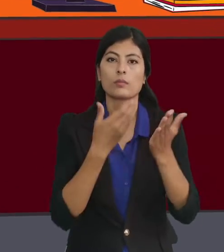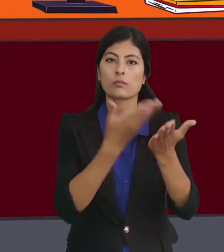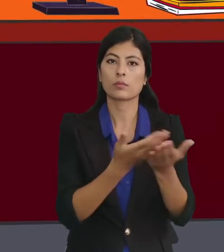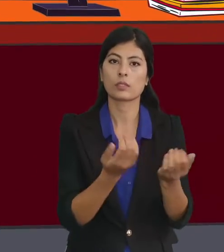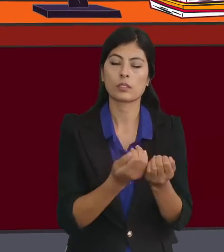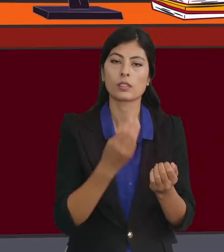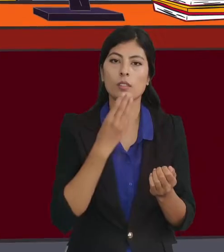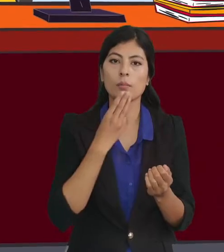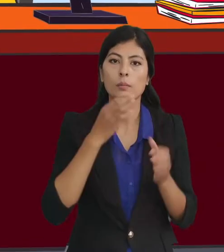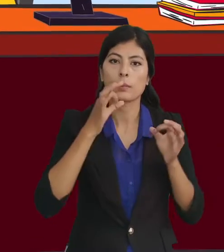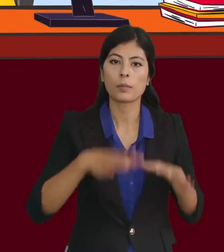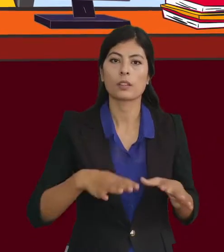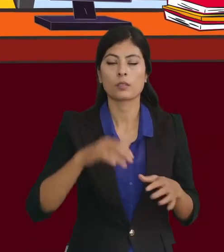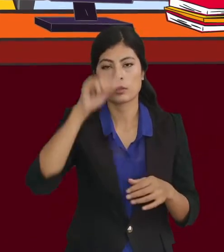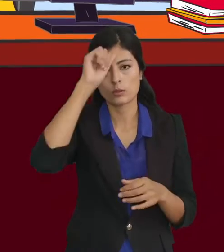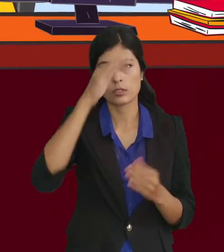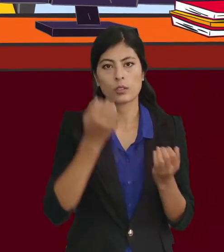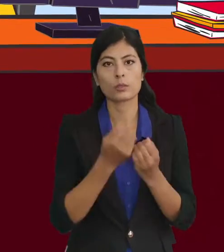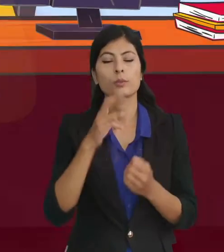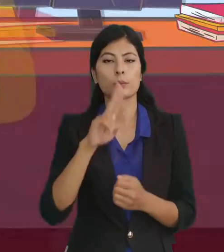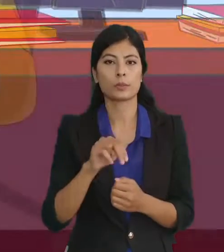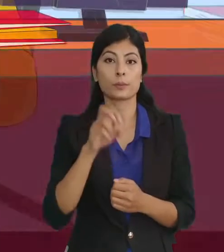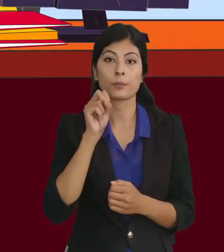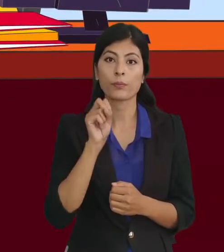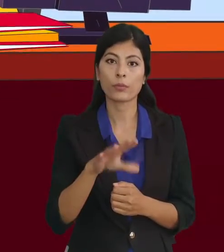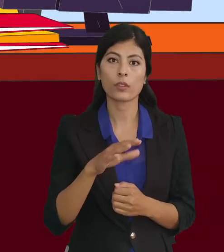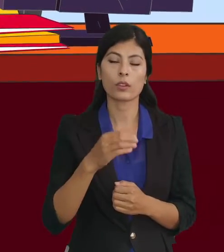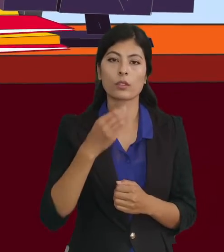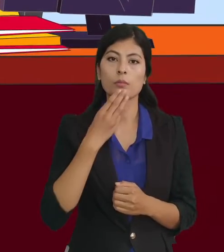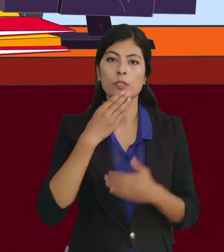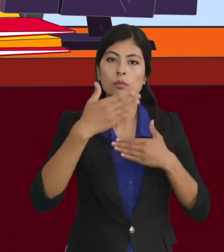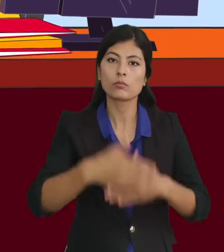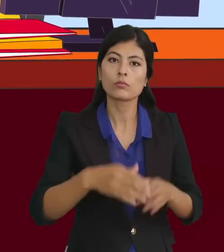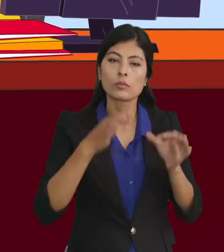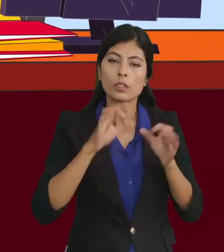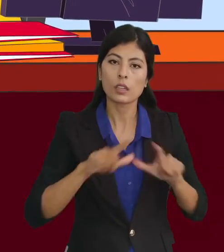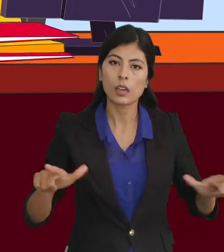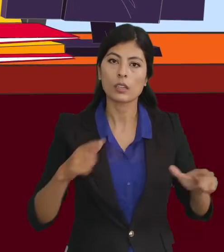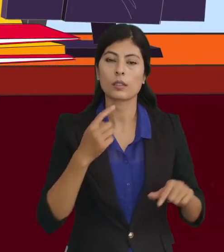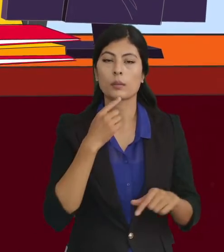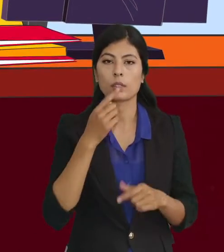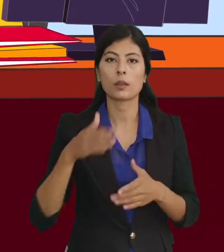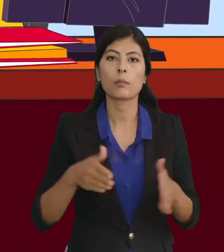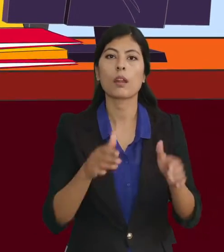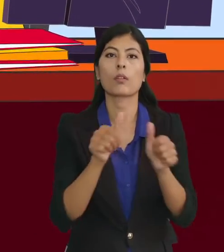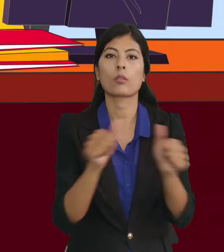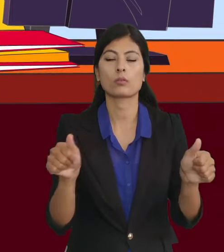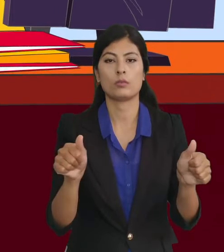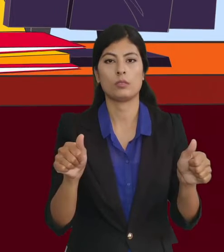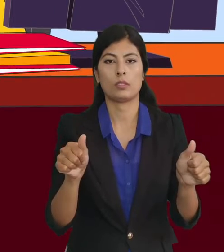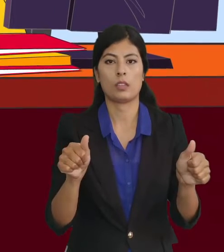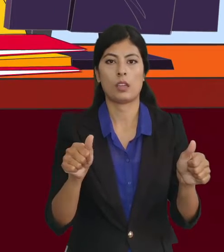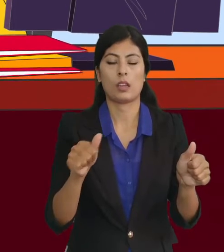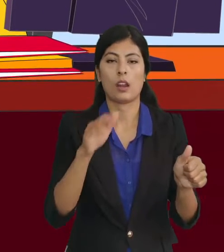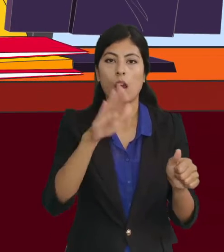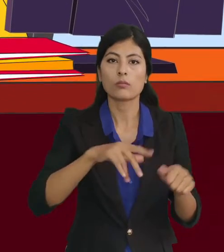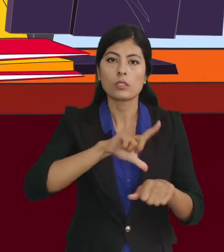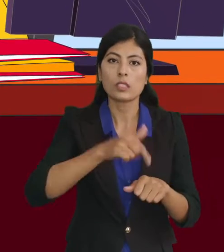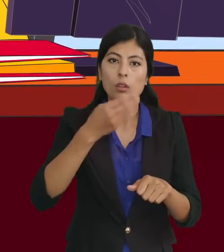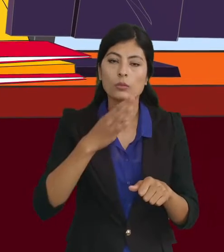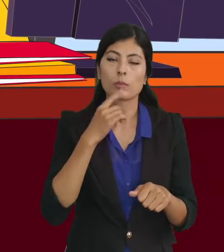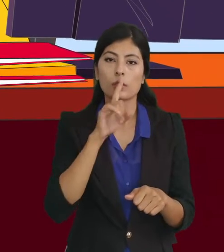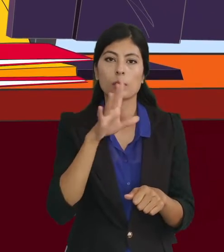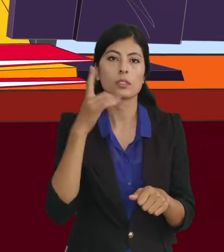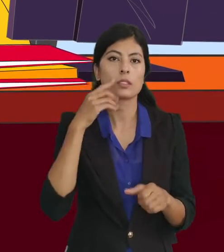समिति समक्ष उपस्थित होए के म्याद के सूचना जारी करे के पड़ैया। लेकिन हद म्याद न तोकल भेला पर म्याद बाहेक